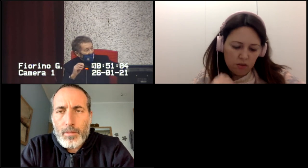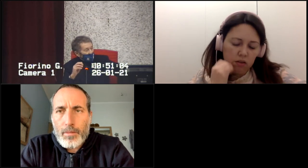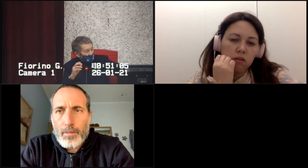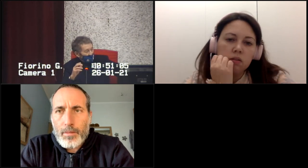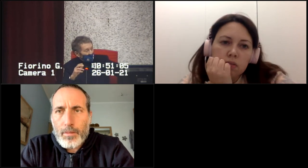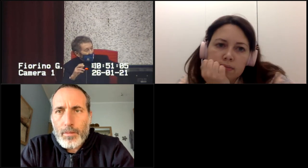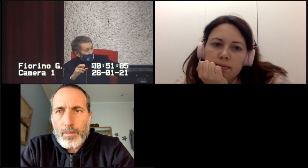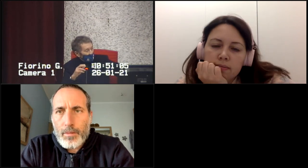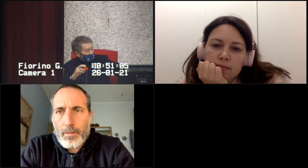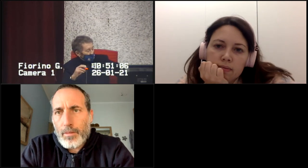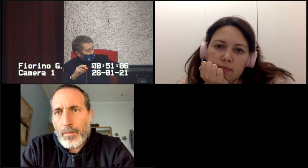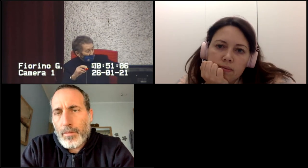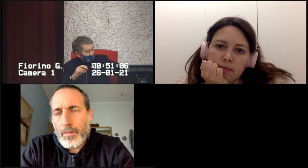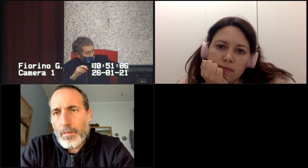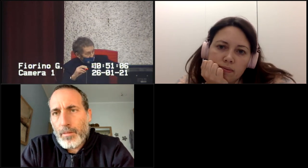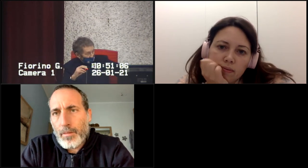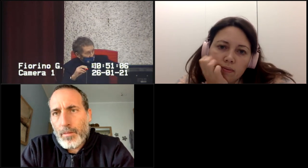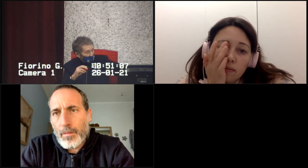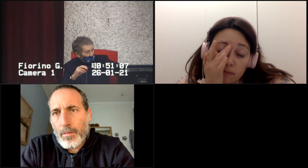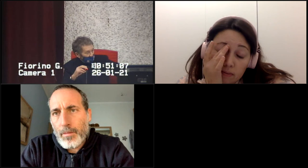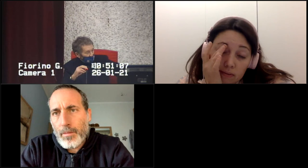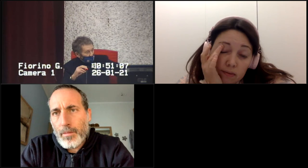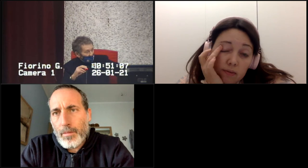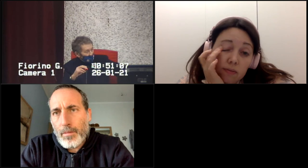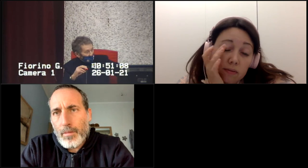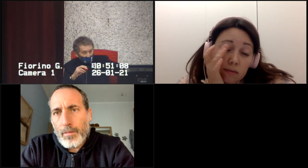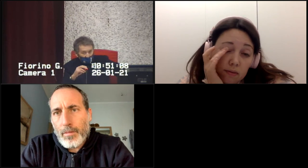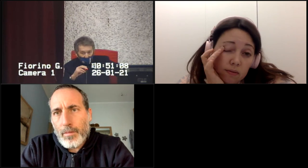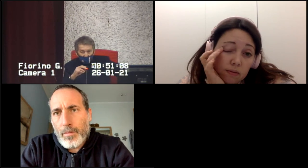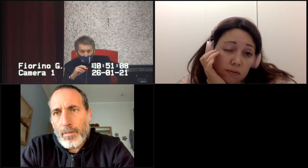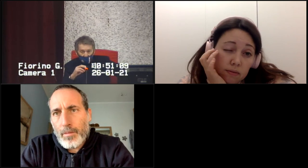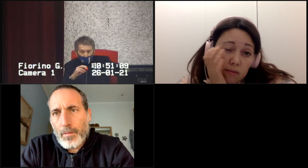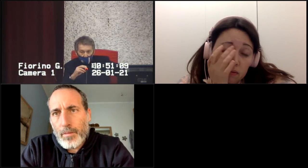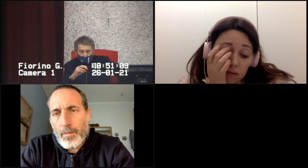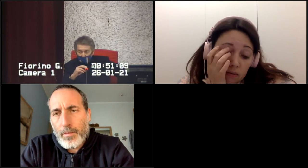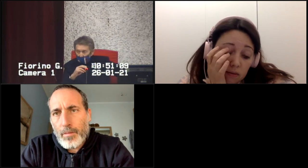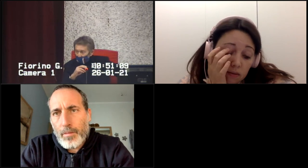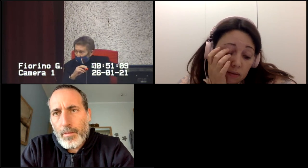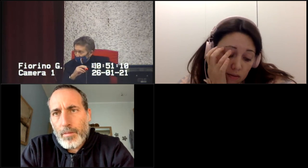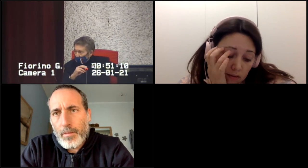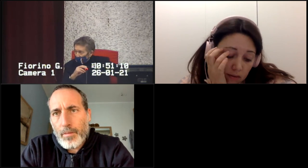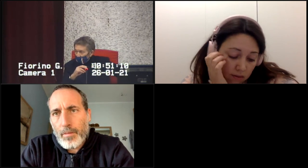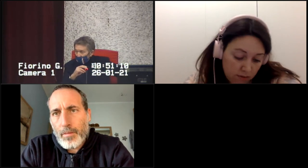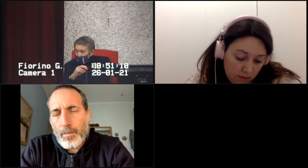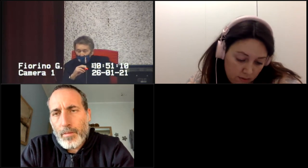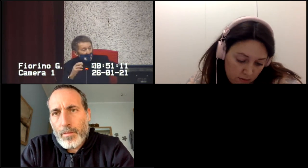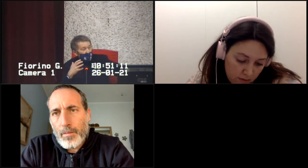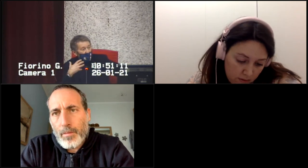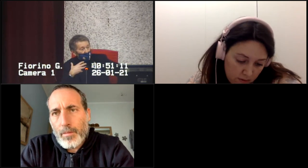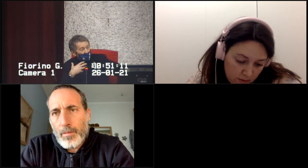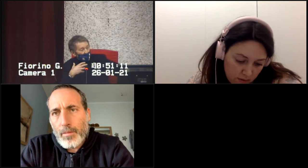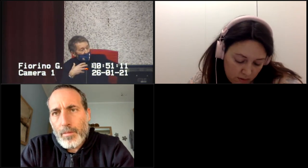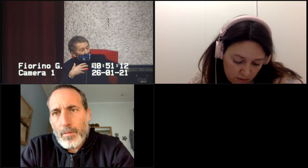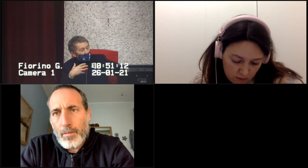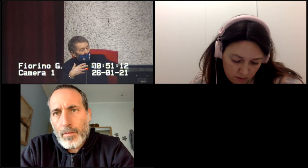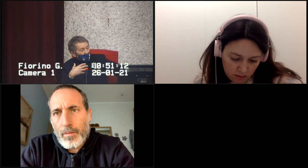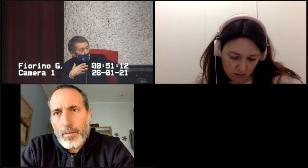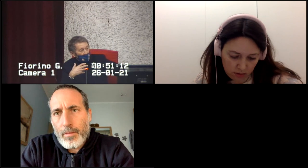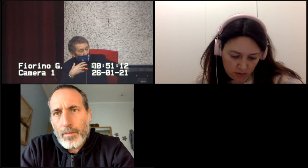esponete, esprimete un vostro giudizio in merito alla possibilità di discutere questa mozione e